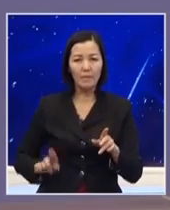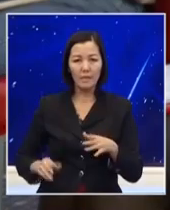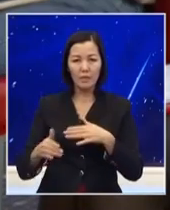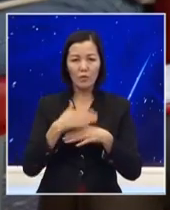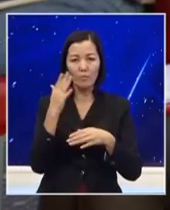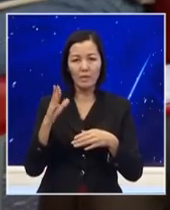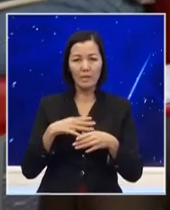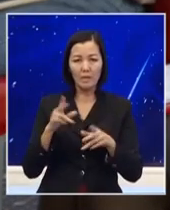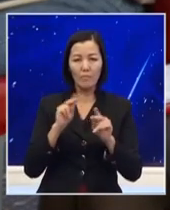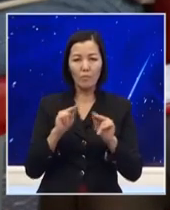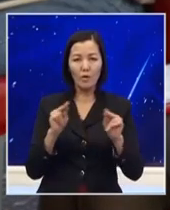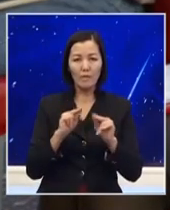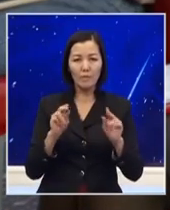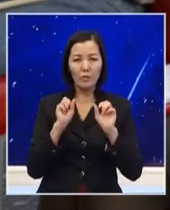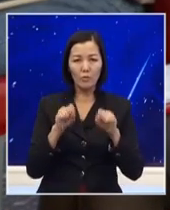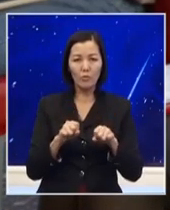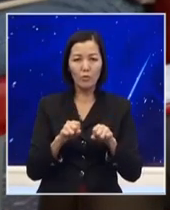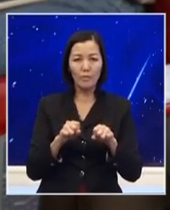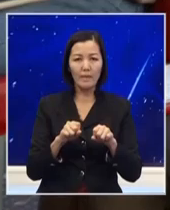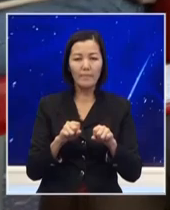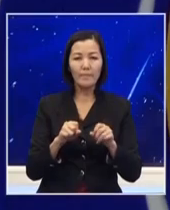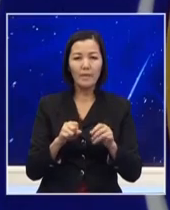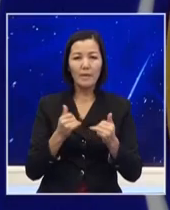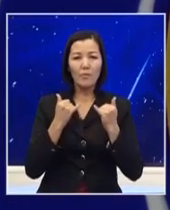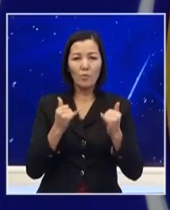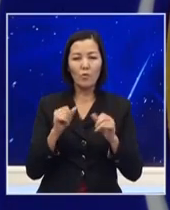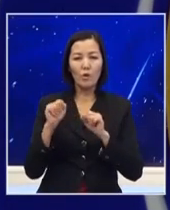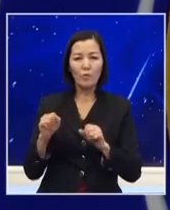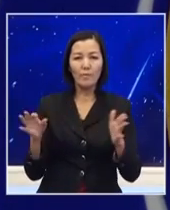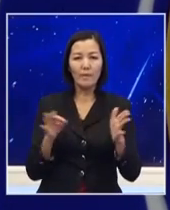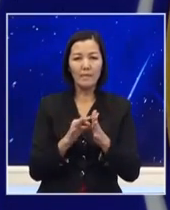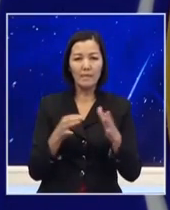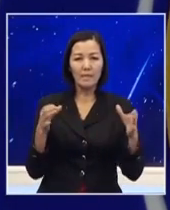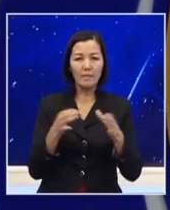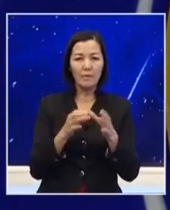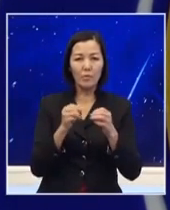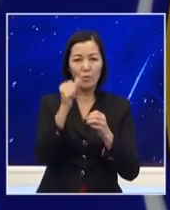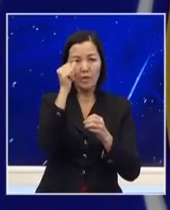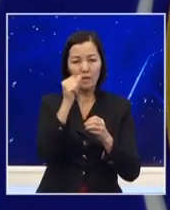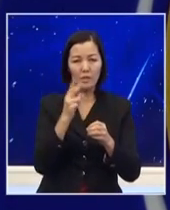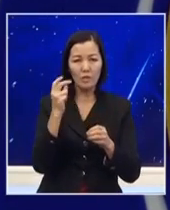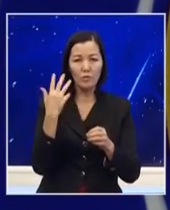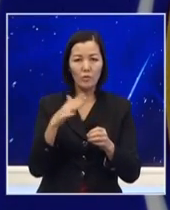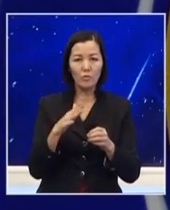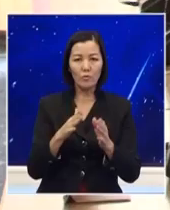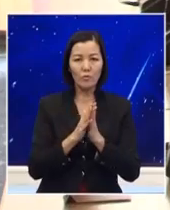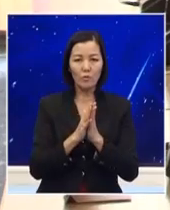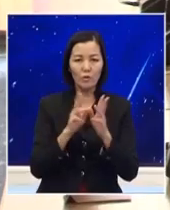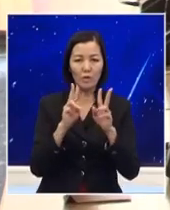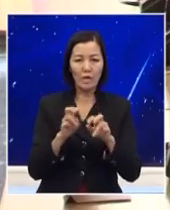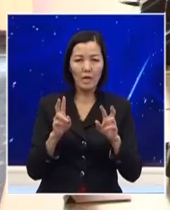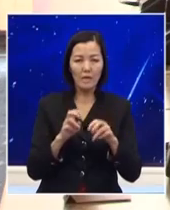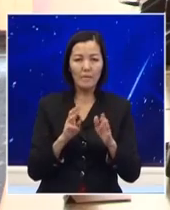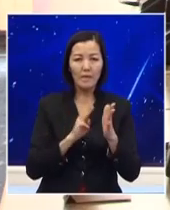директоры жауапкершілікке тартылды. Мұғалімдер құқығы мен мәртебесін қорғауды мақсат еткен департамент 10 айда 254 өтініш